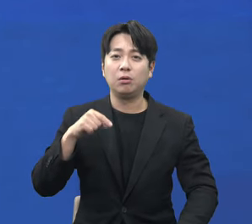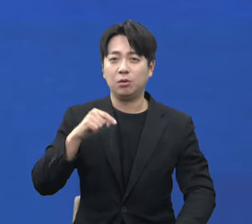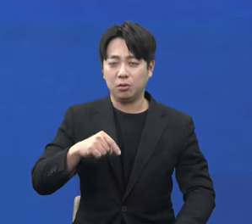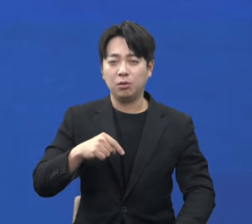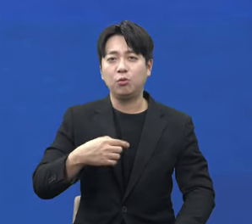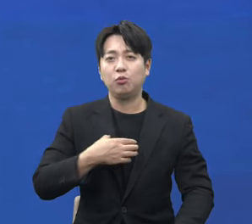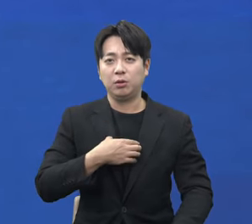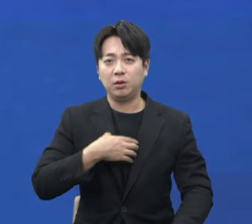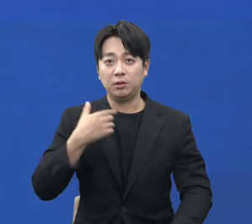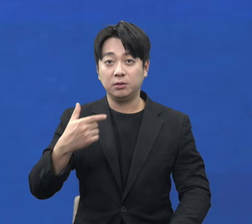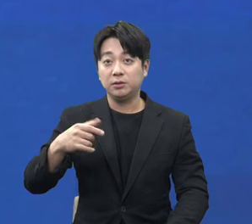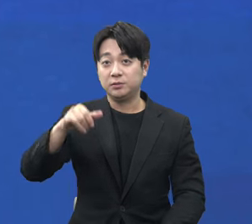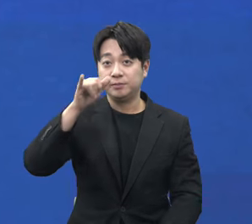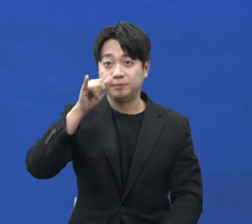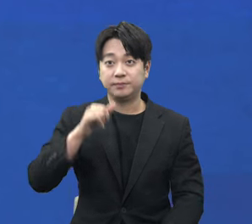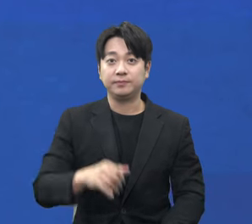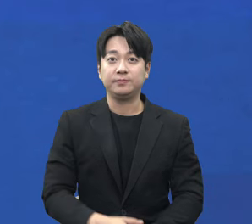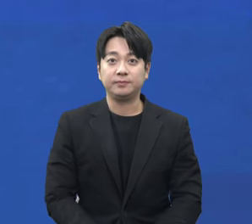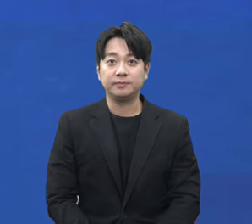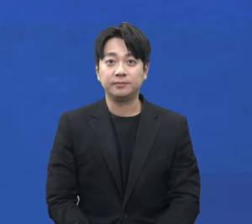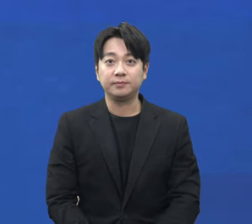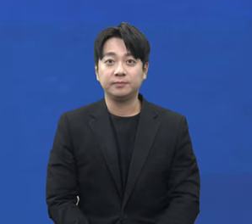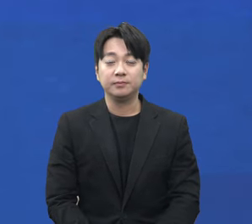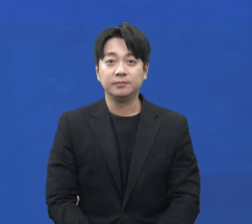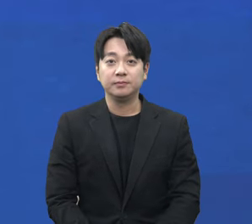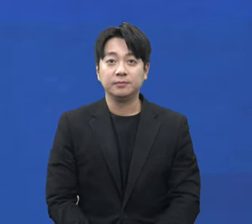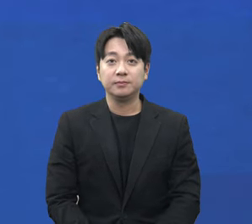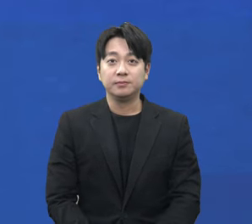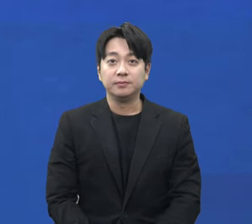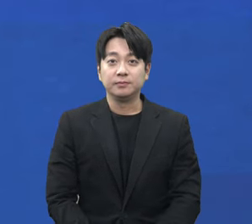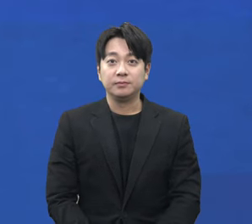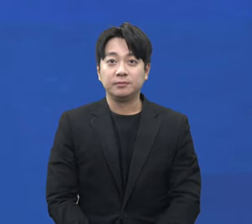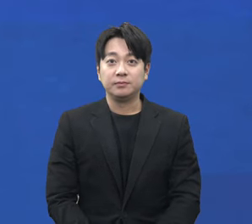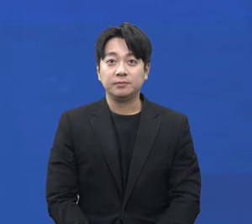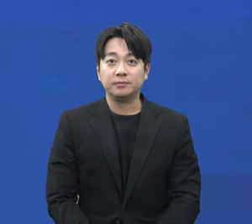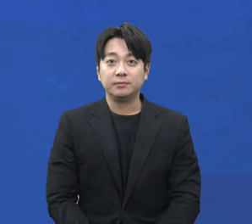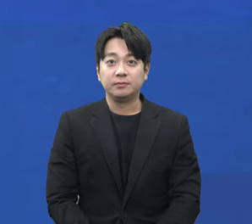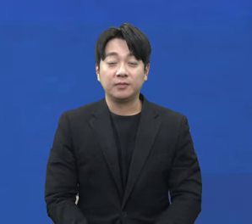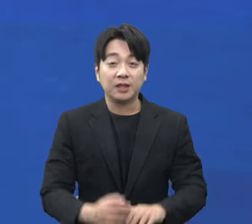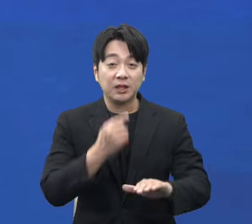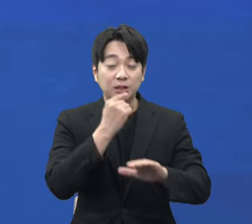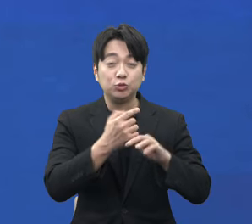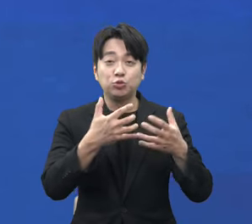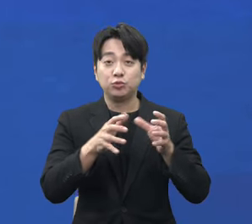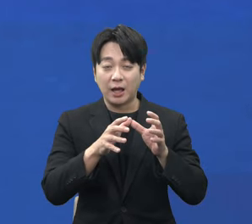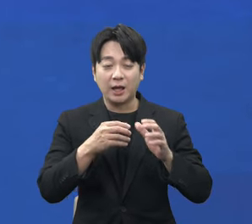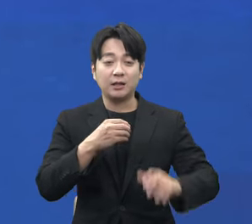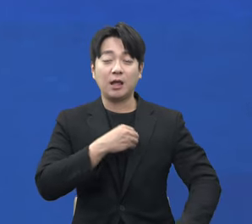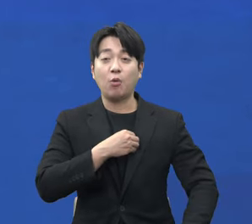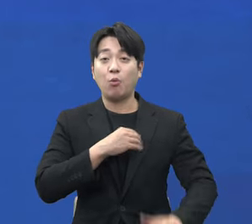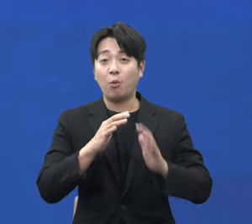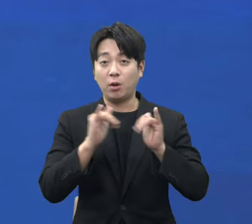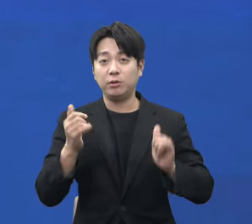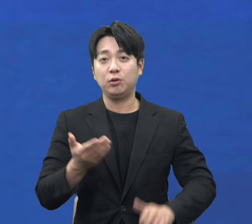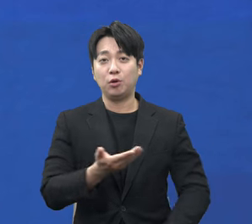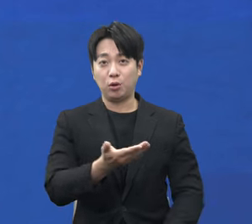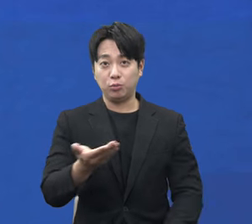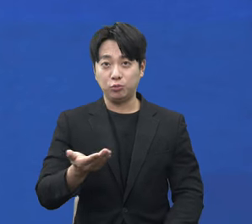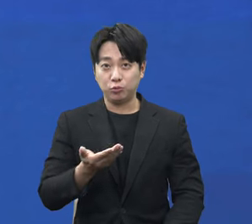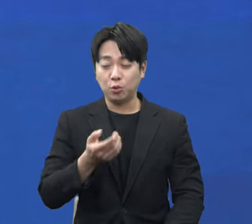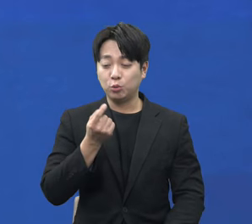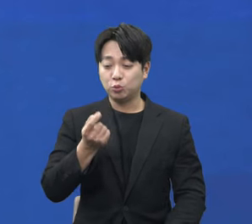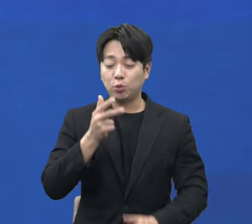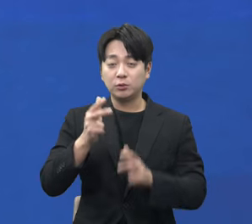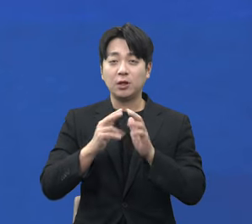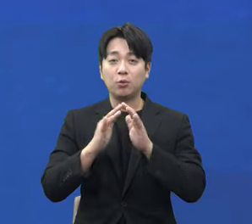이렇게들 말하고 있습니다. 존경하는 더불어민주당 당원 여러분, 소상공인 대의원